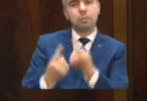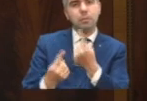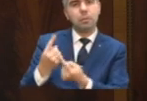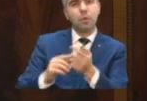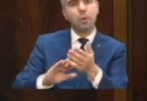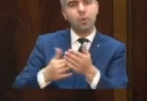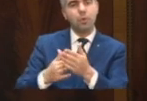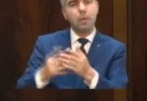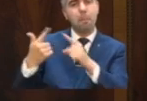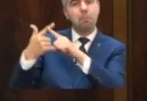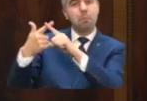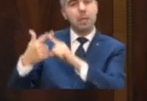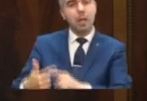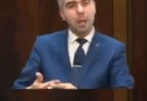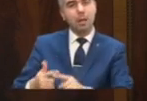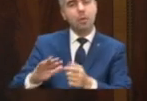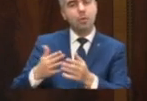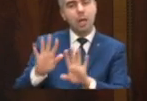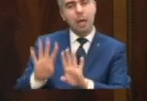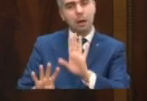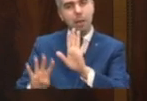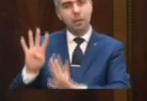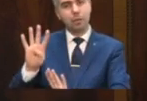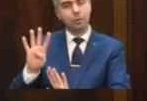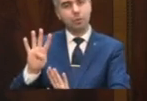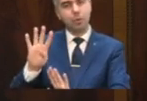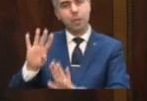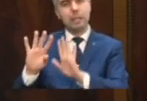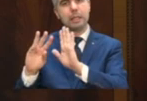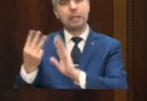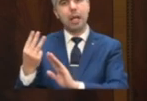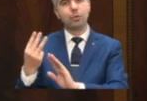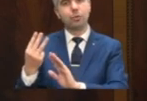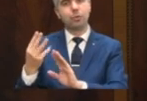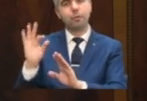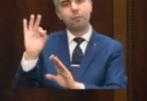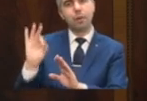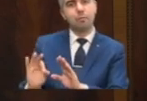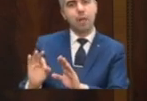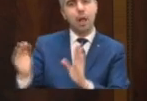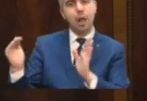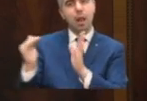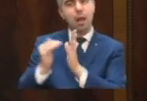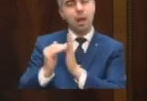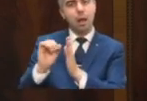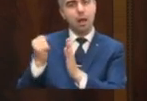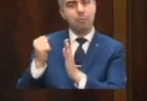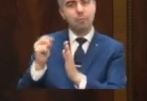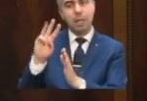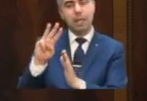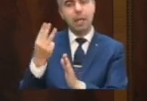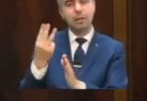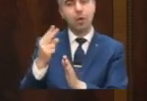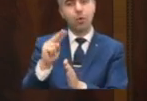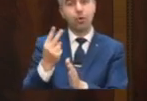الناتج الداخلي الخام بين 14 و 13% خلال السنوات الأخيرة، بدلا عن 23%